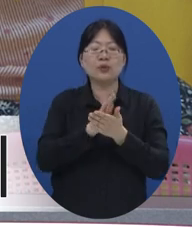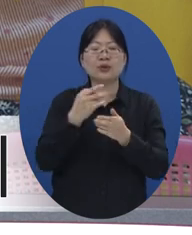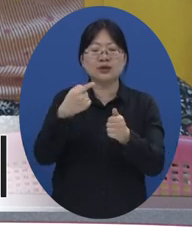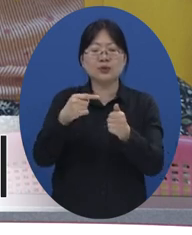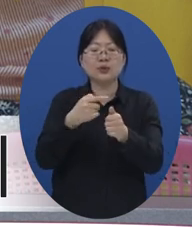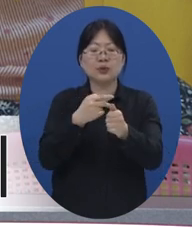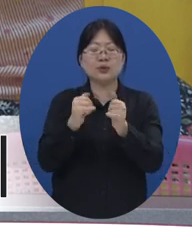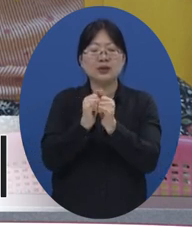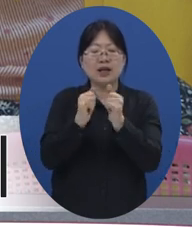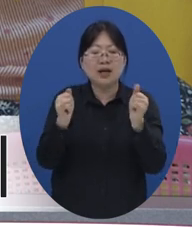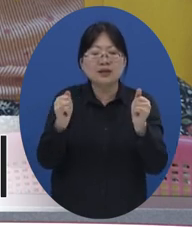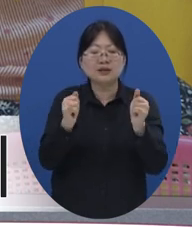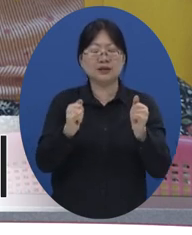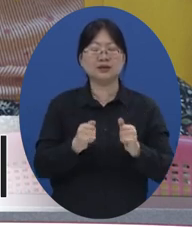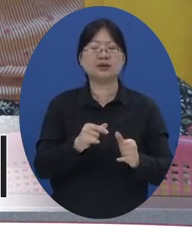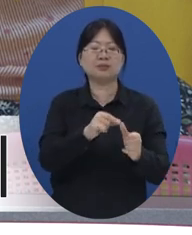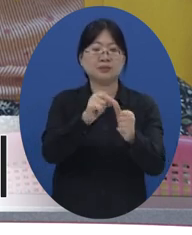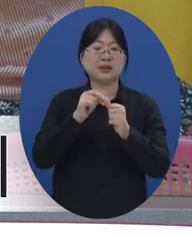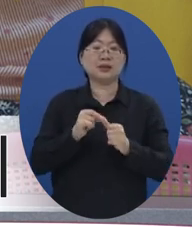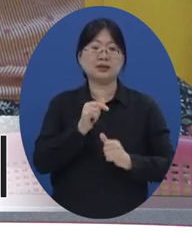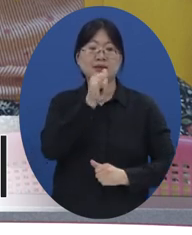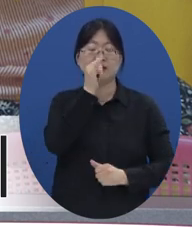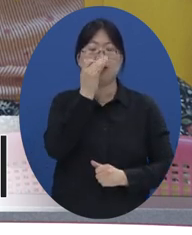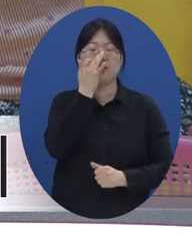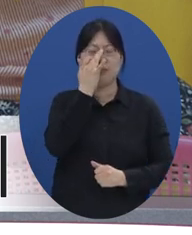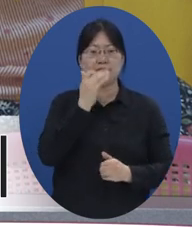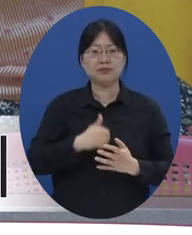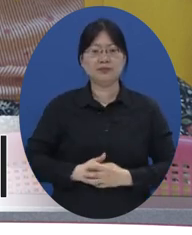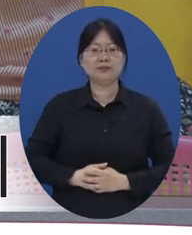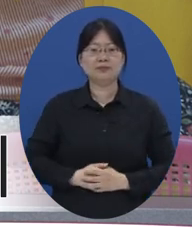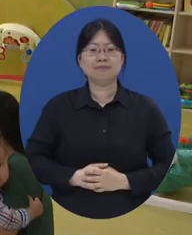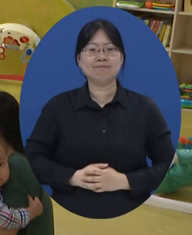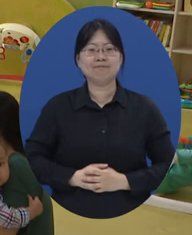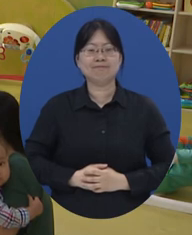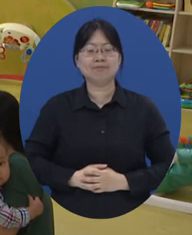육아 종합지원센터에 배치합니다. 보도에 한선지 기자입니다.